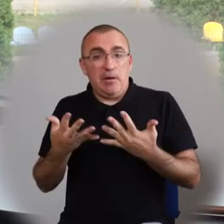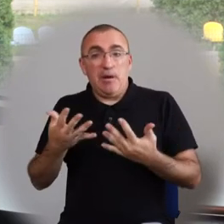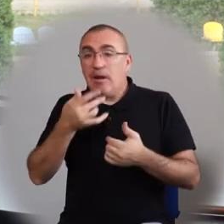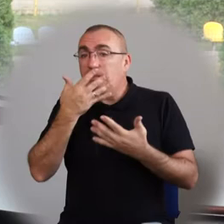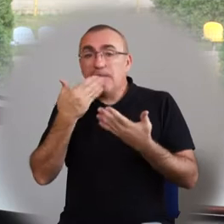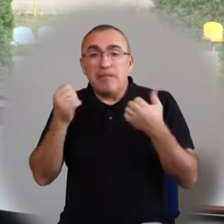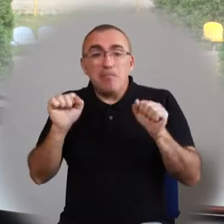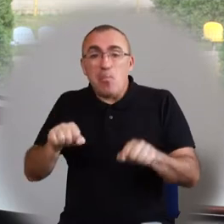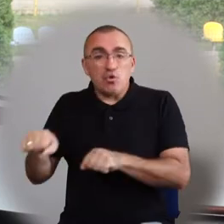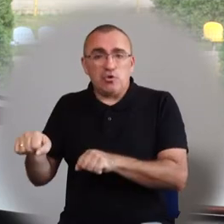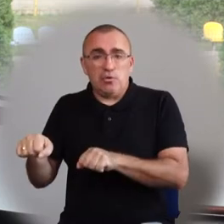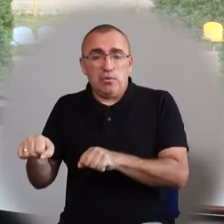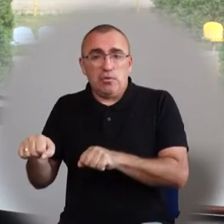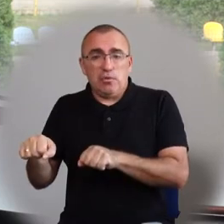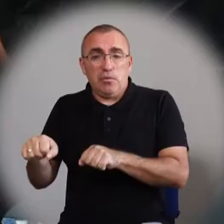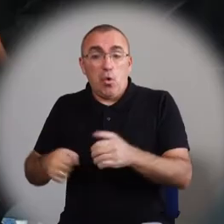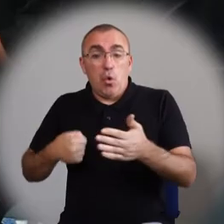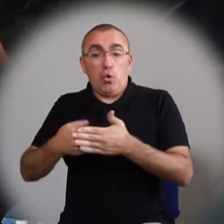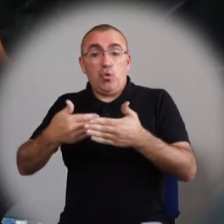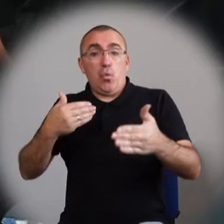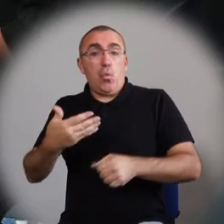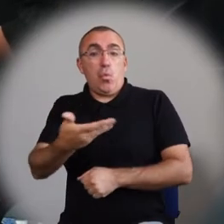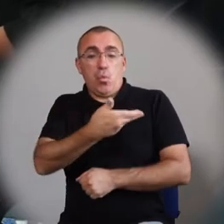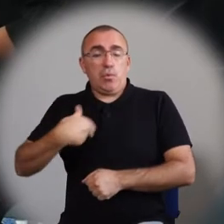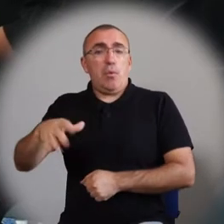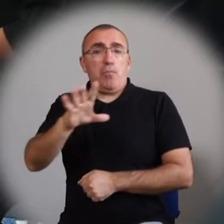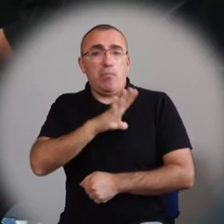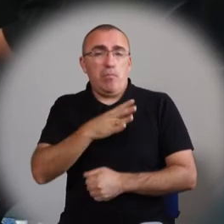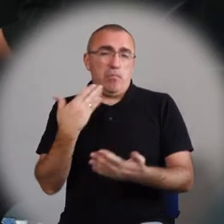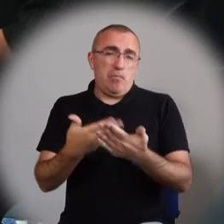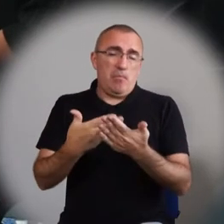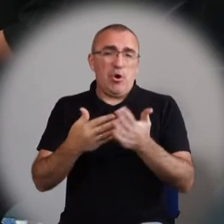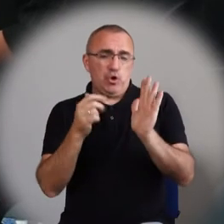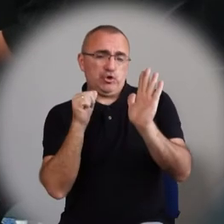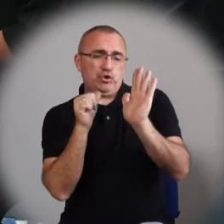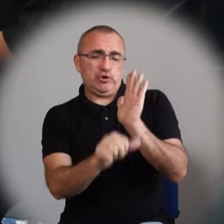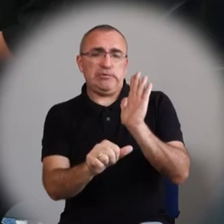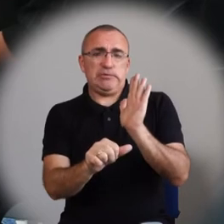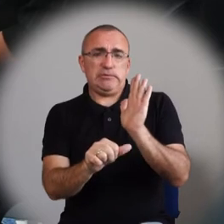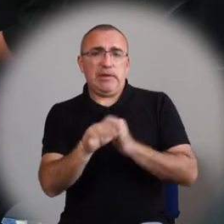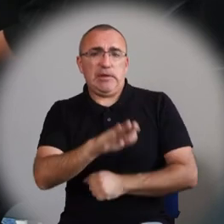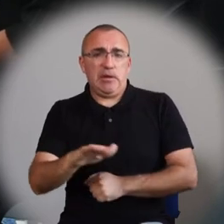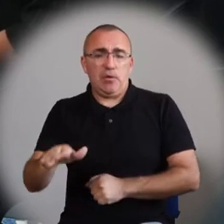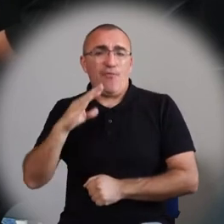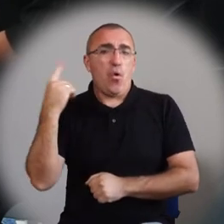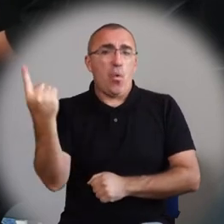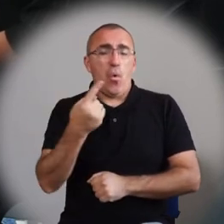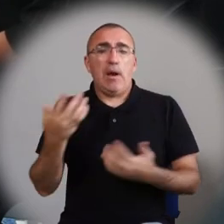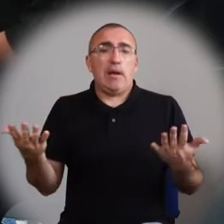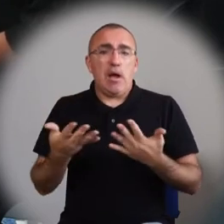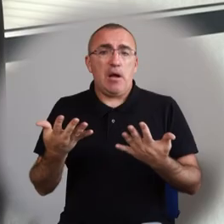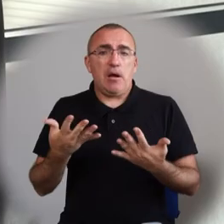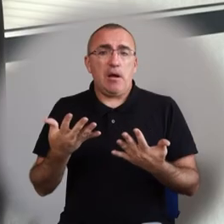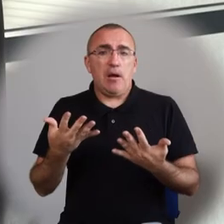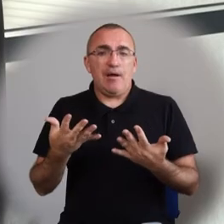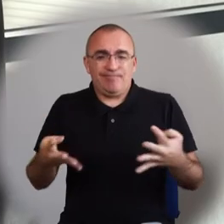діти, які не мали такої можливості, а до цього у нас було близько 60 дітей в